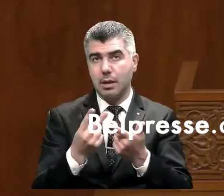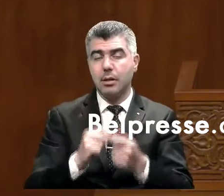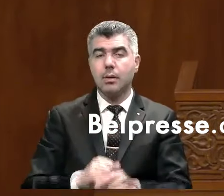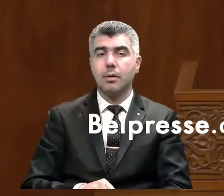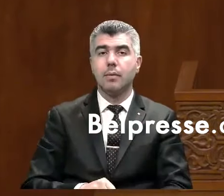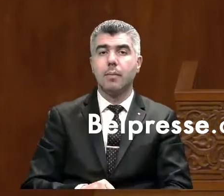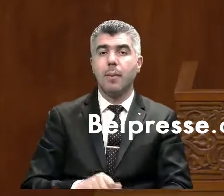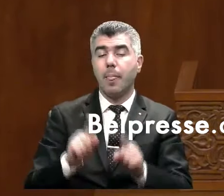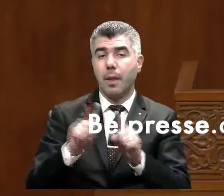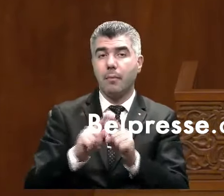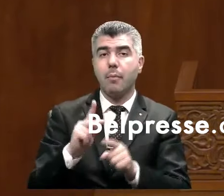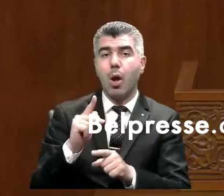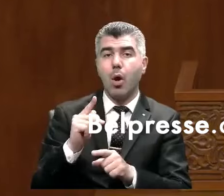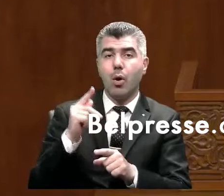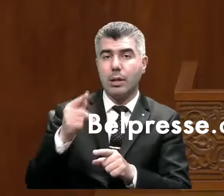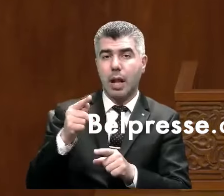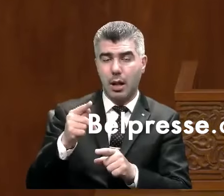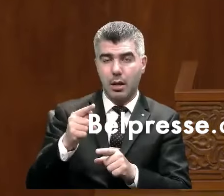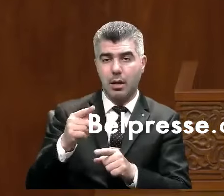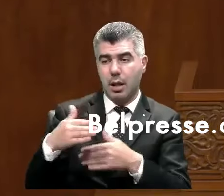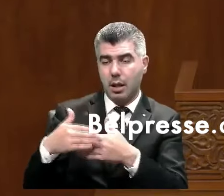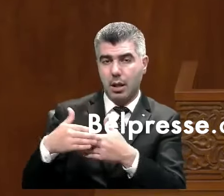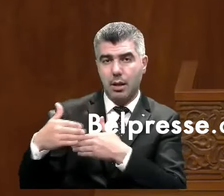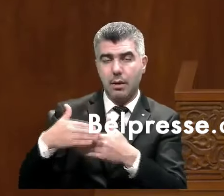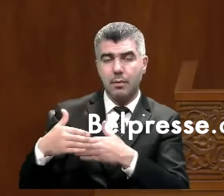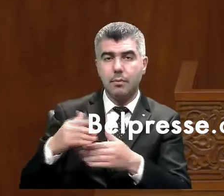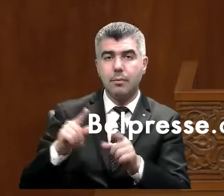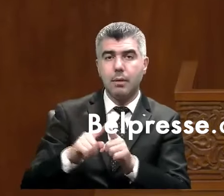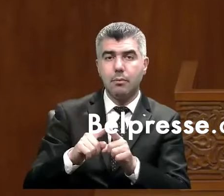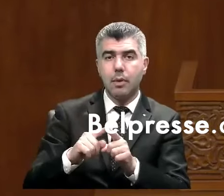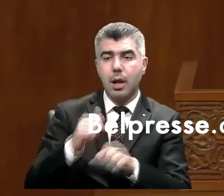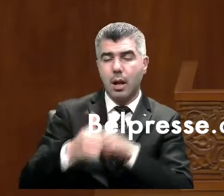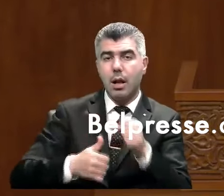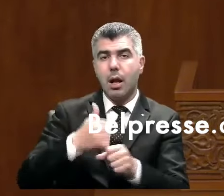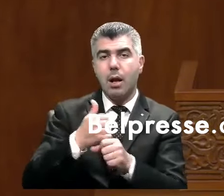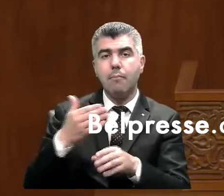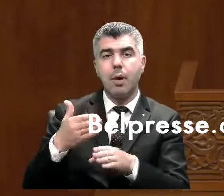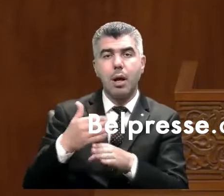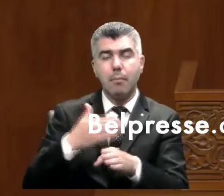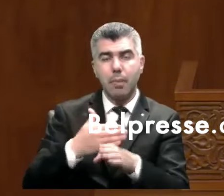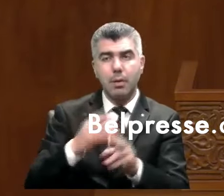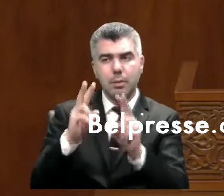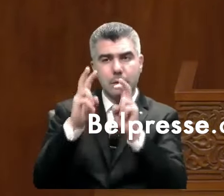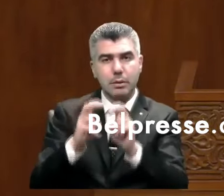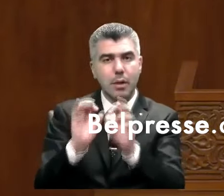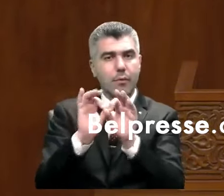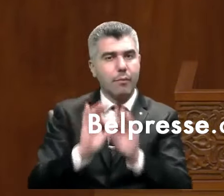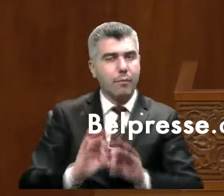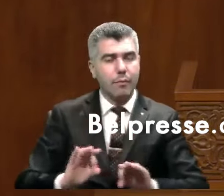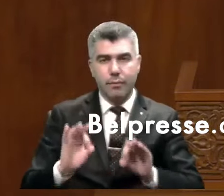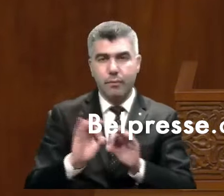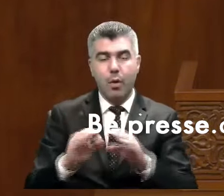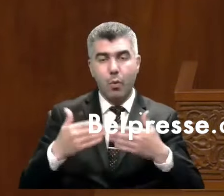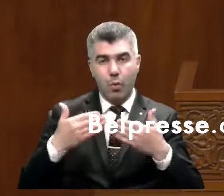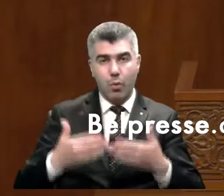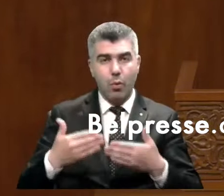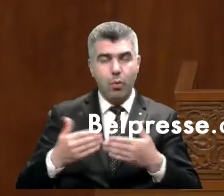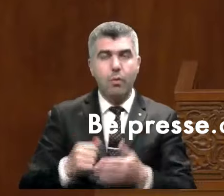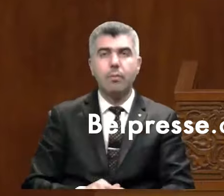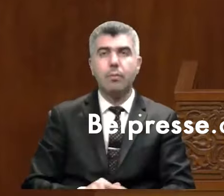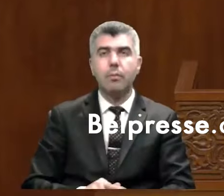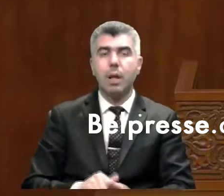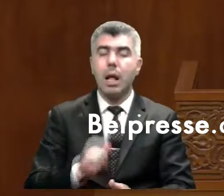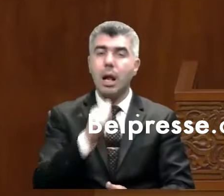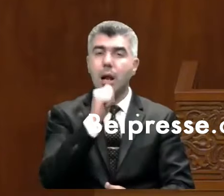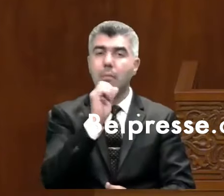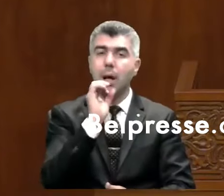الراي الغرب هذا الدائره اللي كانت السنه الماضيه وما قبل ما فيهاش يعني ننقص كبير فاليوم الح الصه